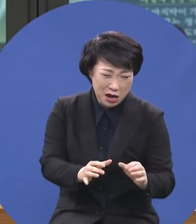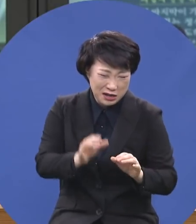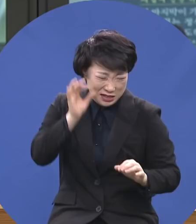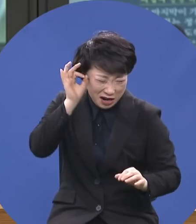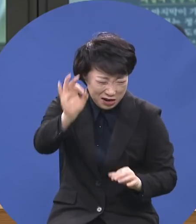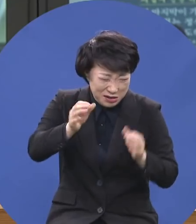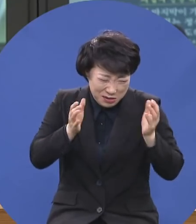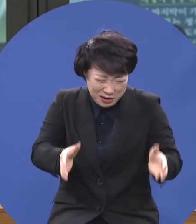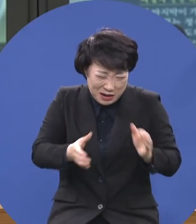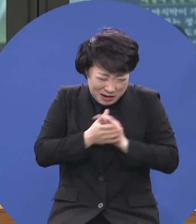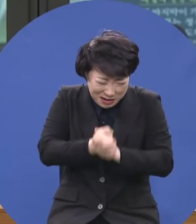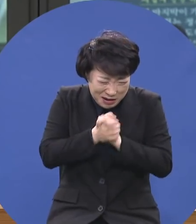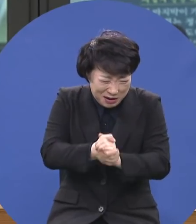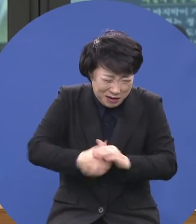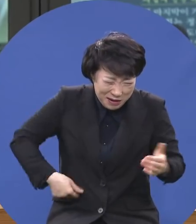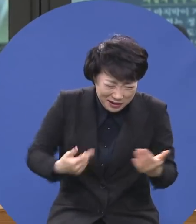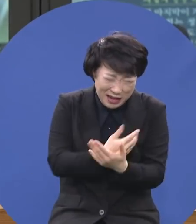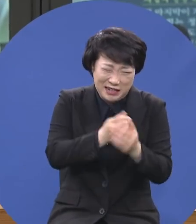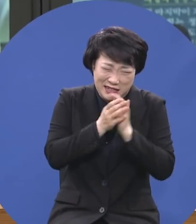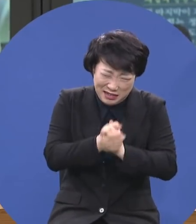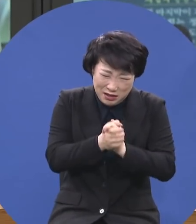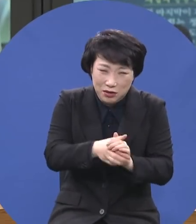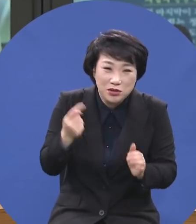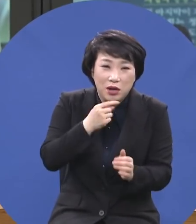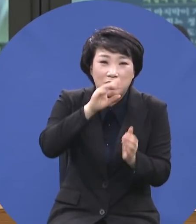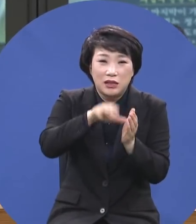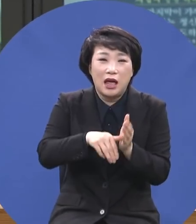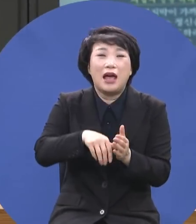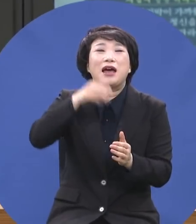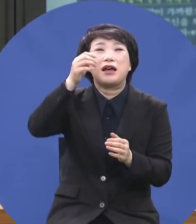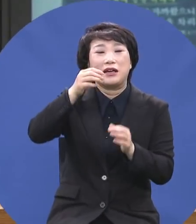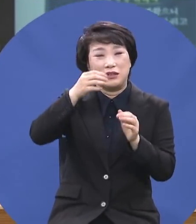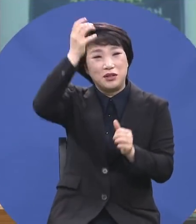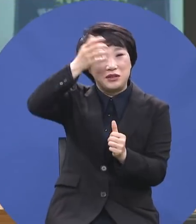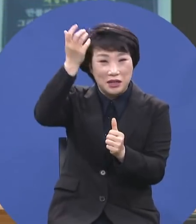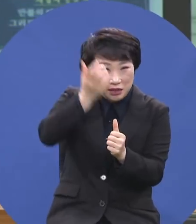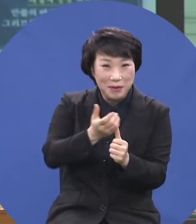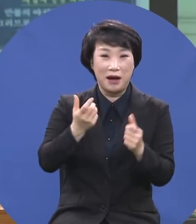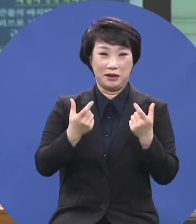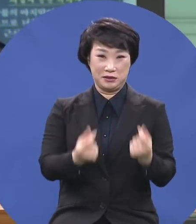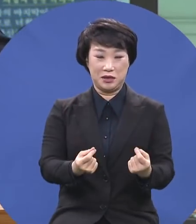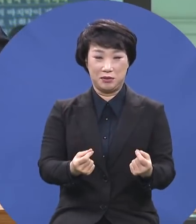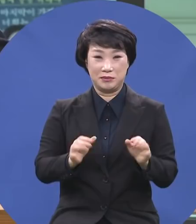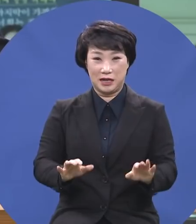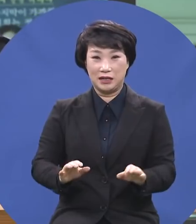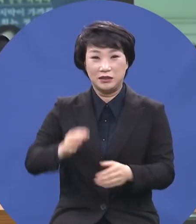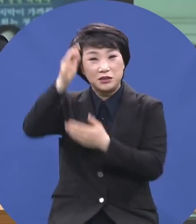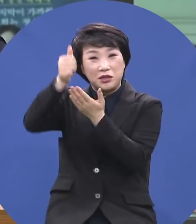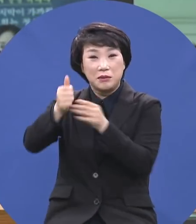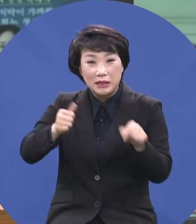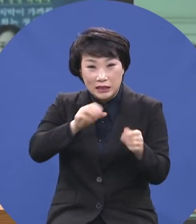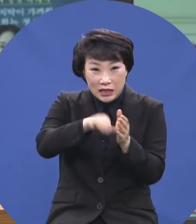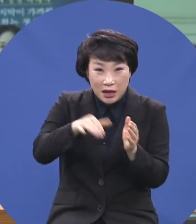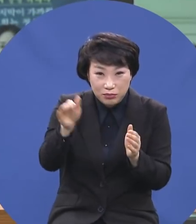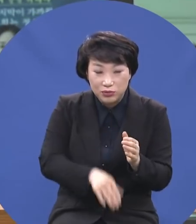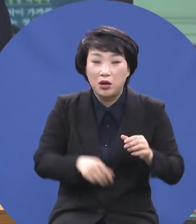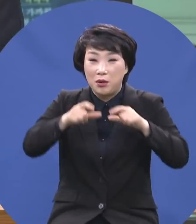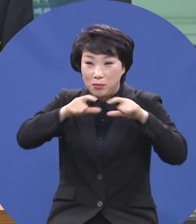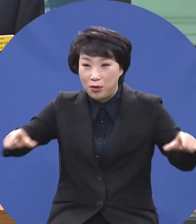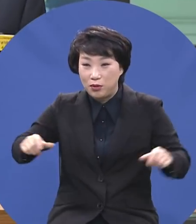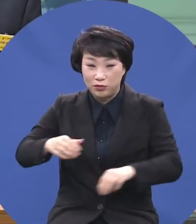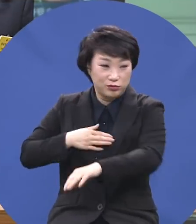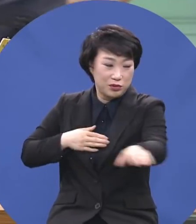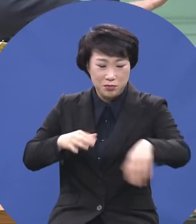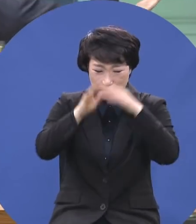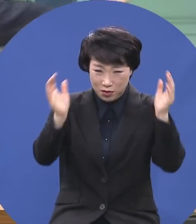회개하며 철저히 기도할 때 드디어 임하신 것처럼 성령은 그때부터 보편적으로